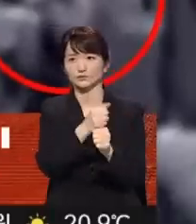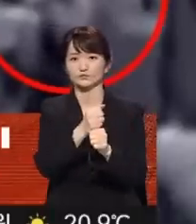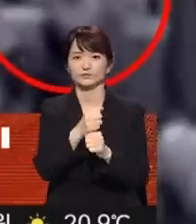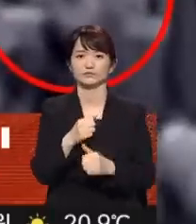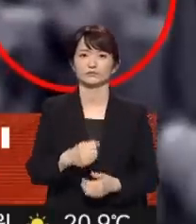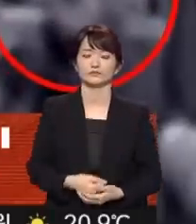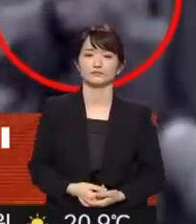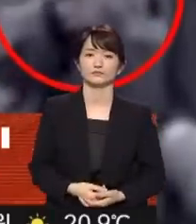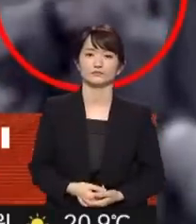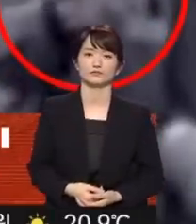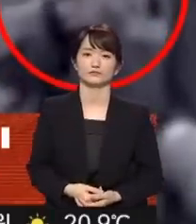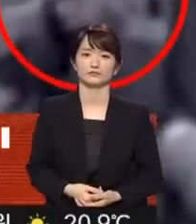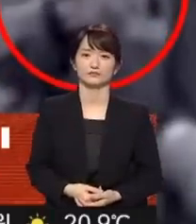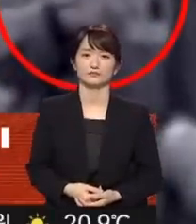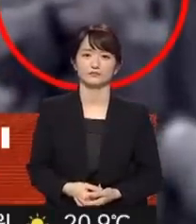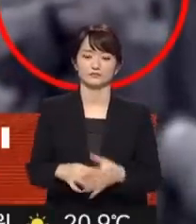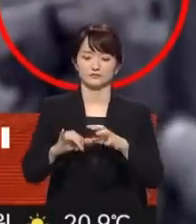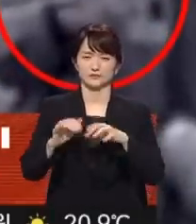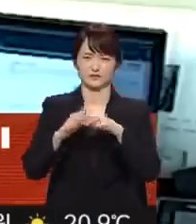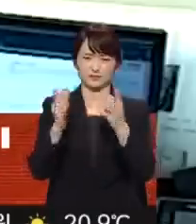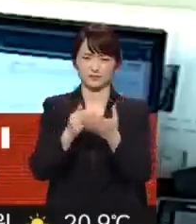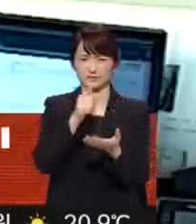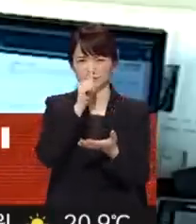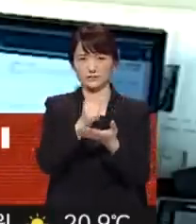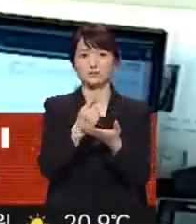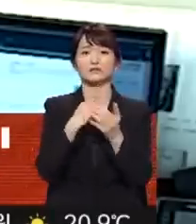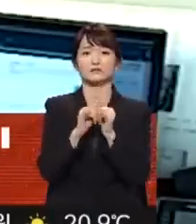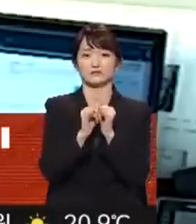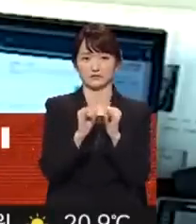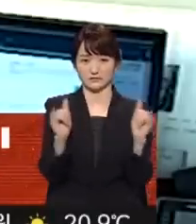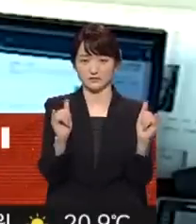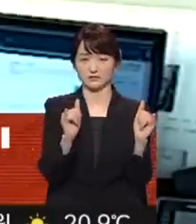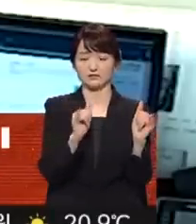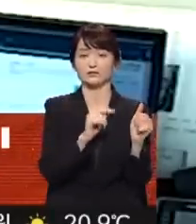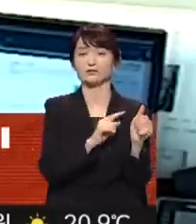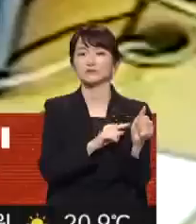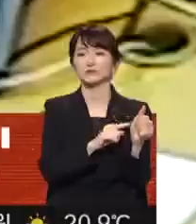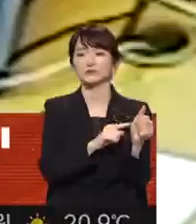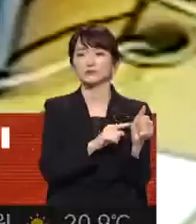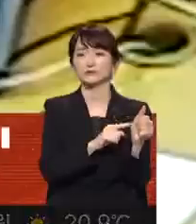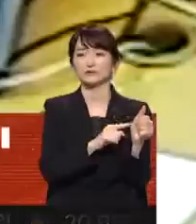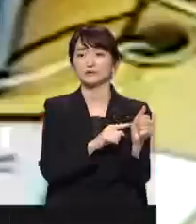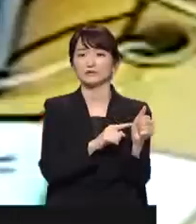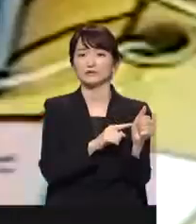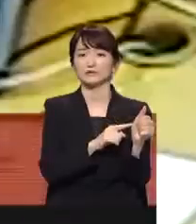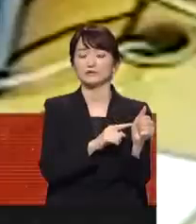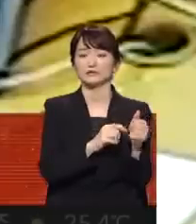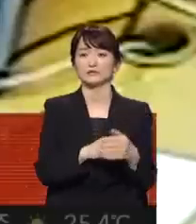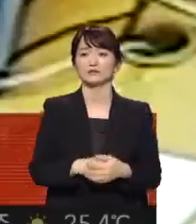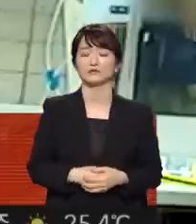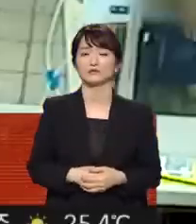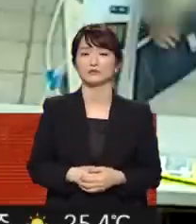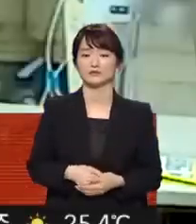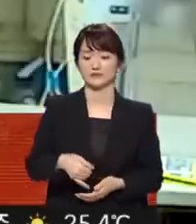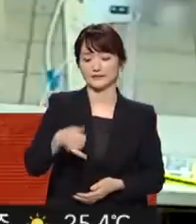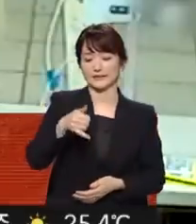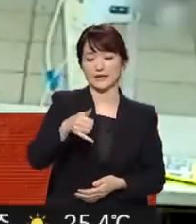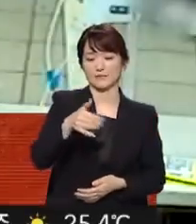했습니다. 자, 세상 모든 범법자들이 이렇게, 저 지금 보면요. 그 가방